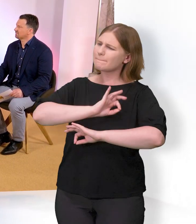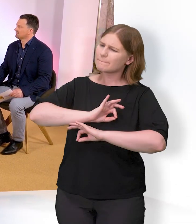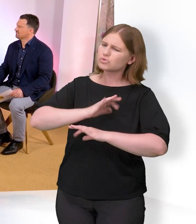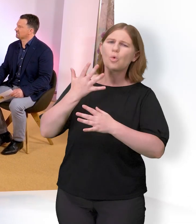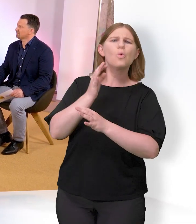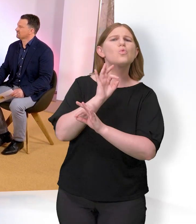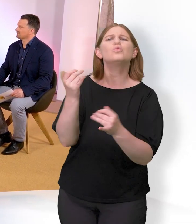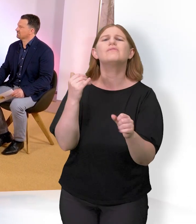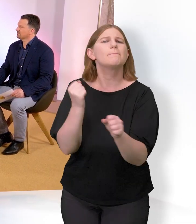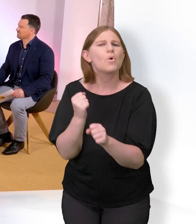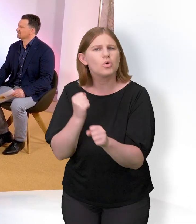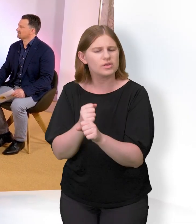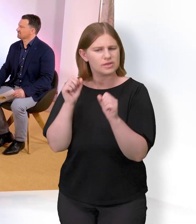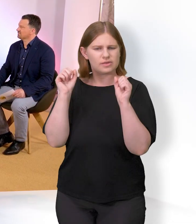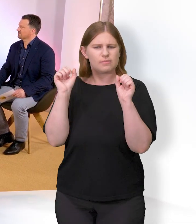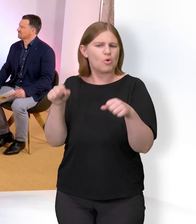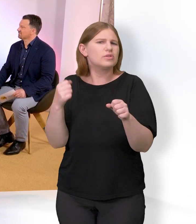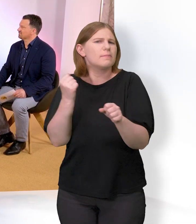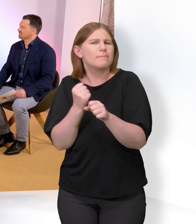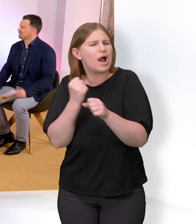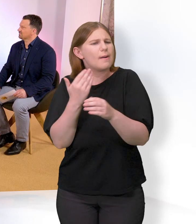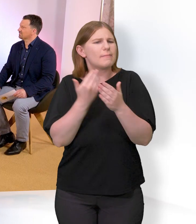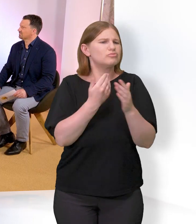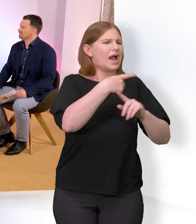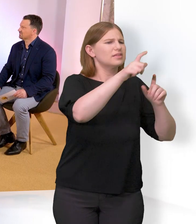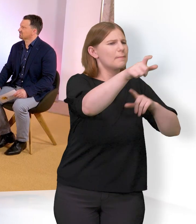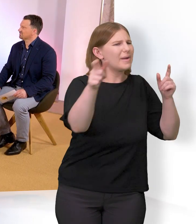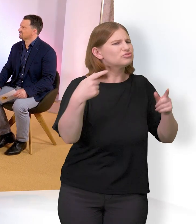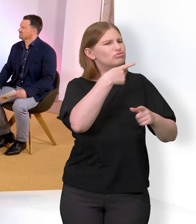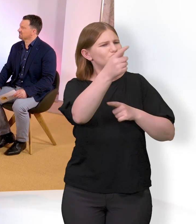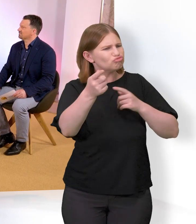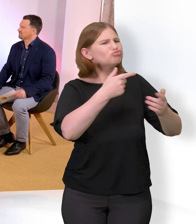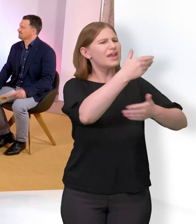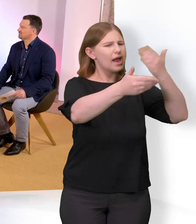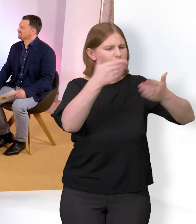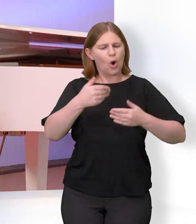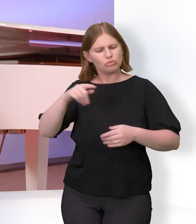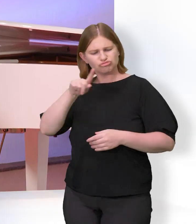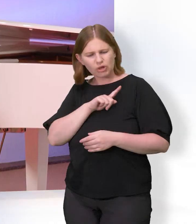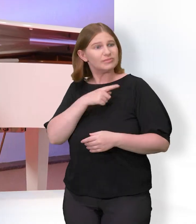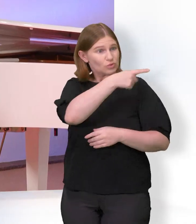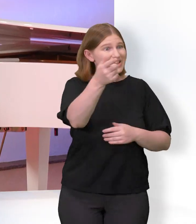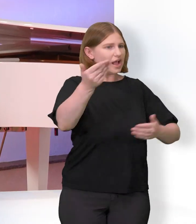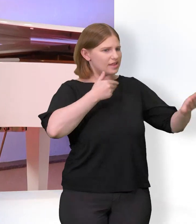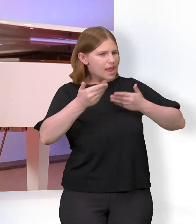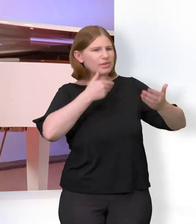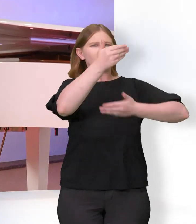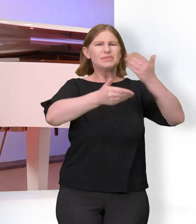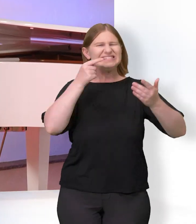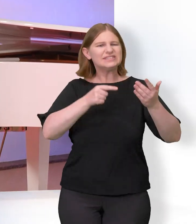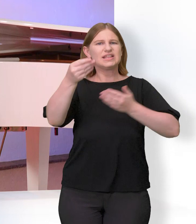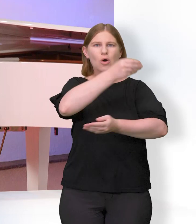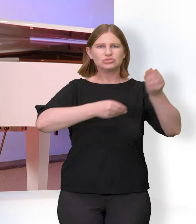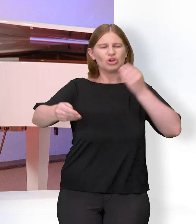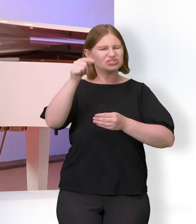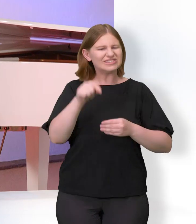zu machen und zu geben, wer in deinem Umfeld braucht und du auch nimmst, was du brauchst und sie dir geben können. Dieser Austausch, das